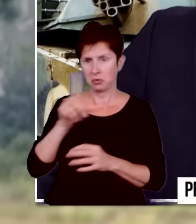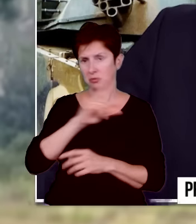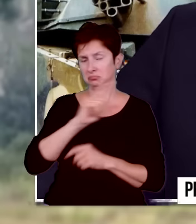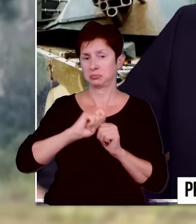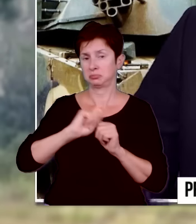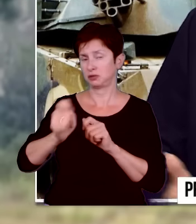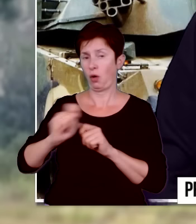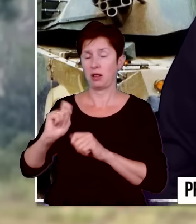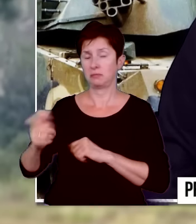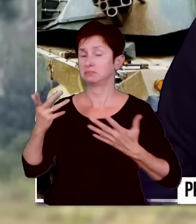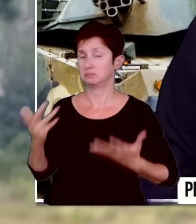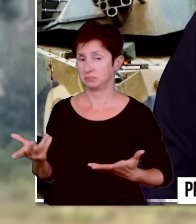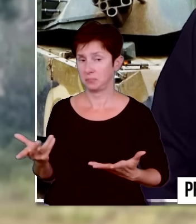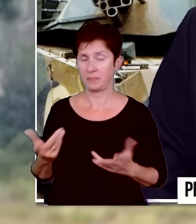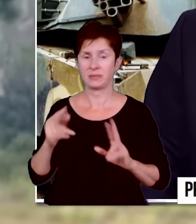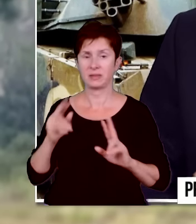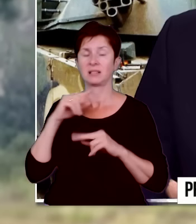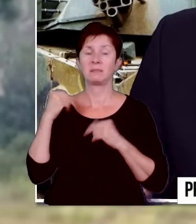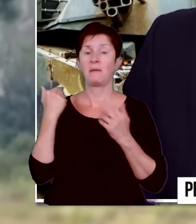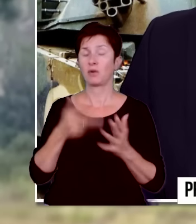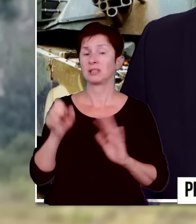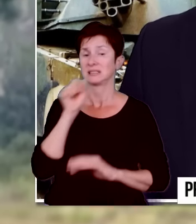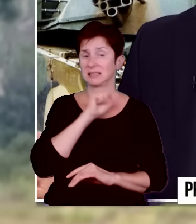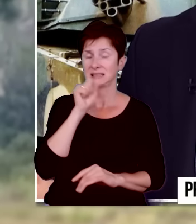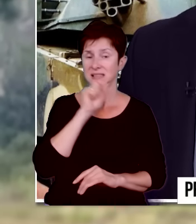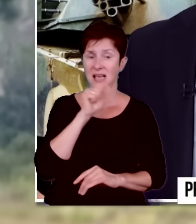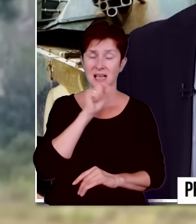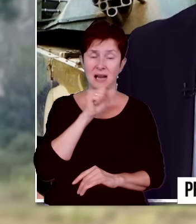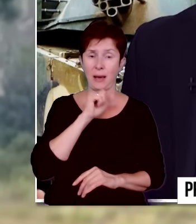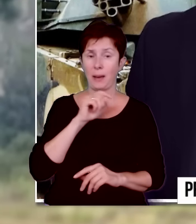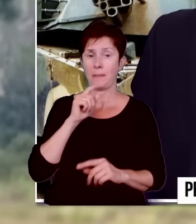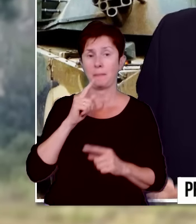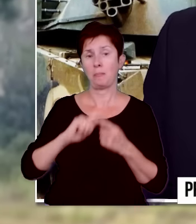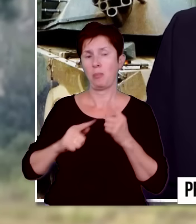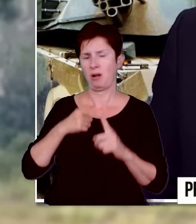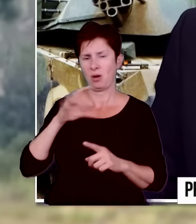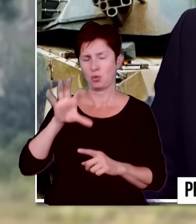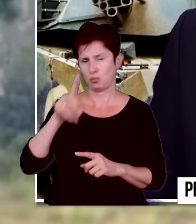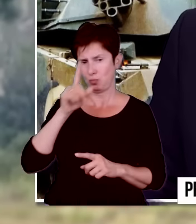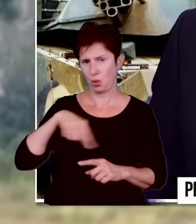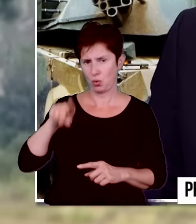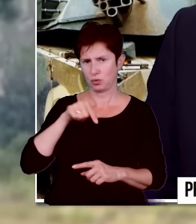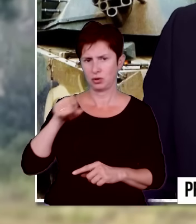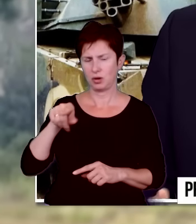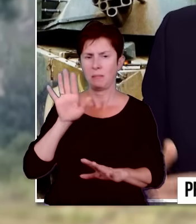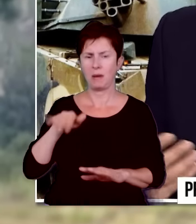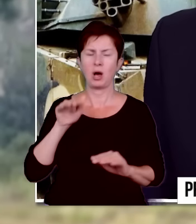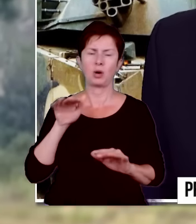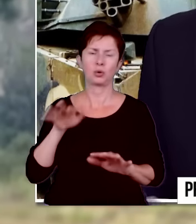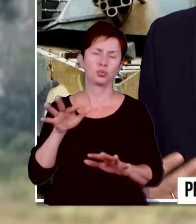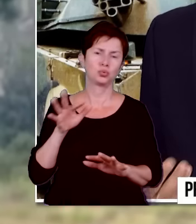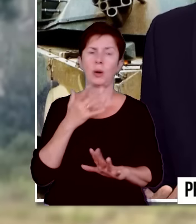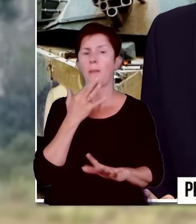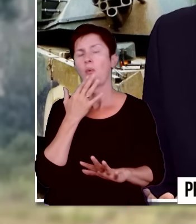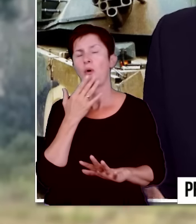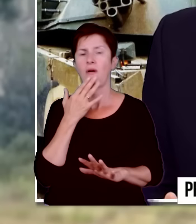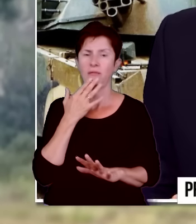wojska wróciło stare wróciła stara upolityczniona gwardia i ona ma bardzo dużo do powiedzenia i zawsze